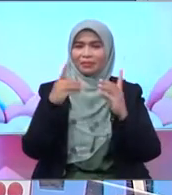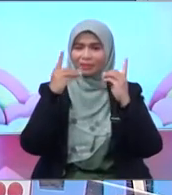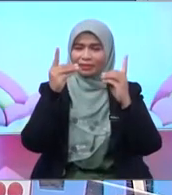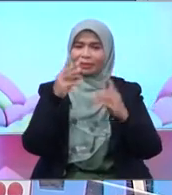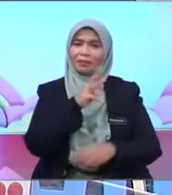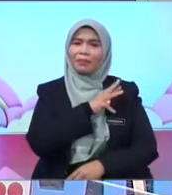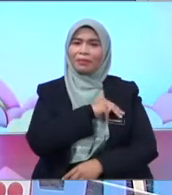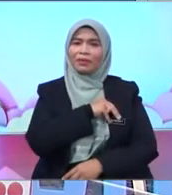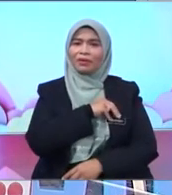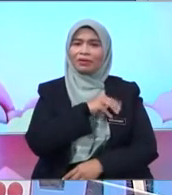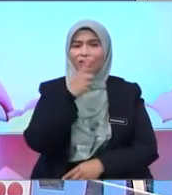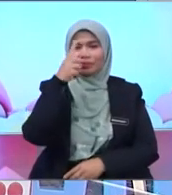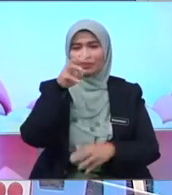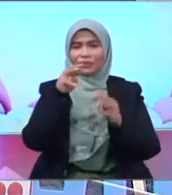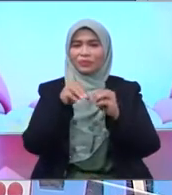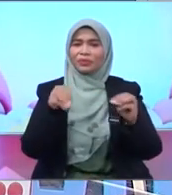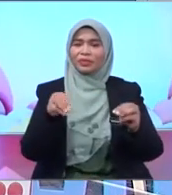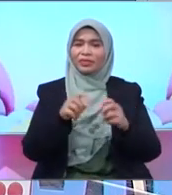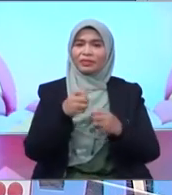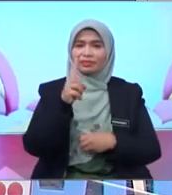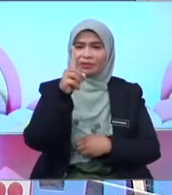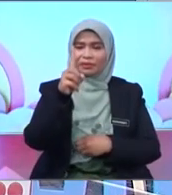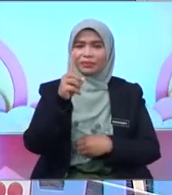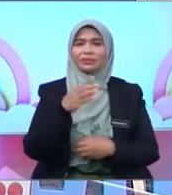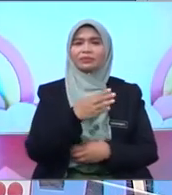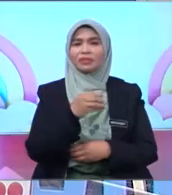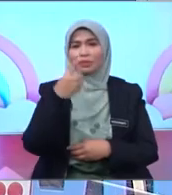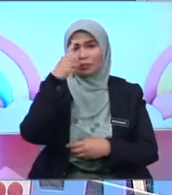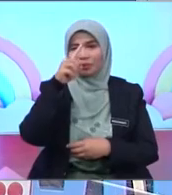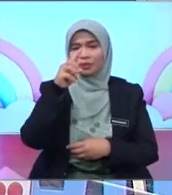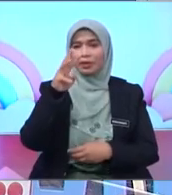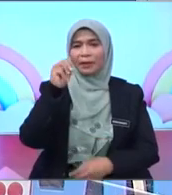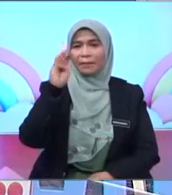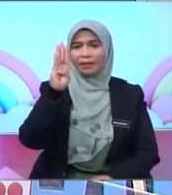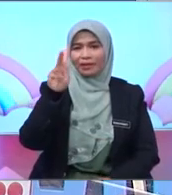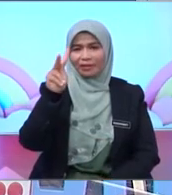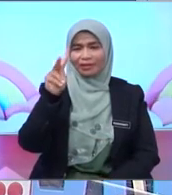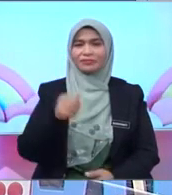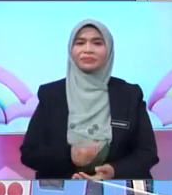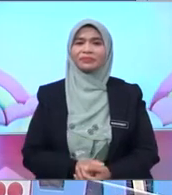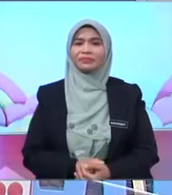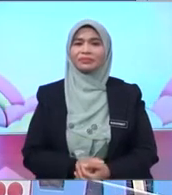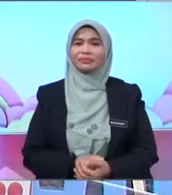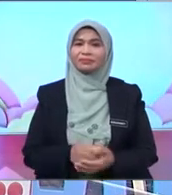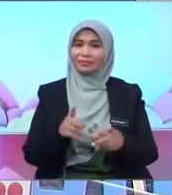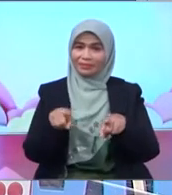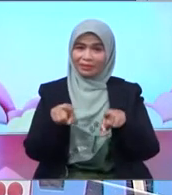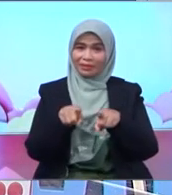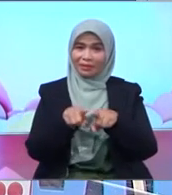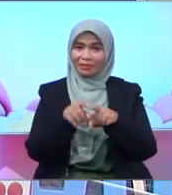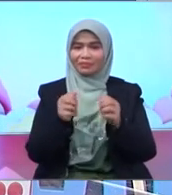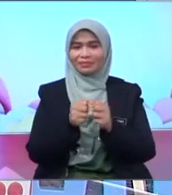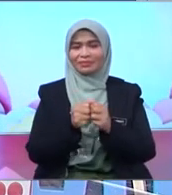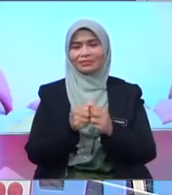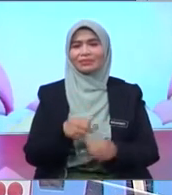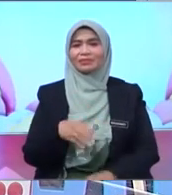moral untuk murid-murid tingkatan 1 dan untuk murid berkeperluan khas Baiklah bersama dengan wiracipta Adizero